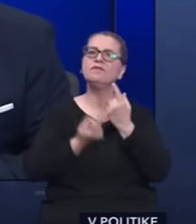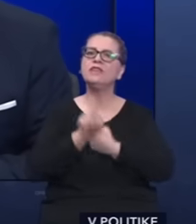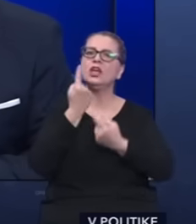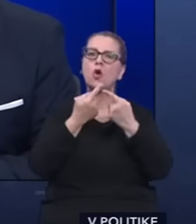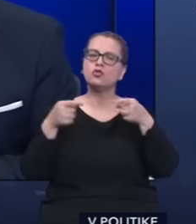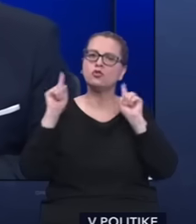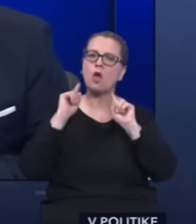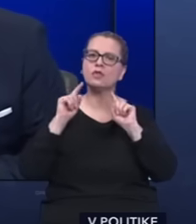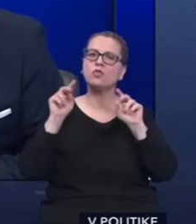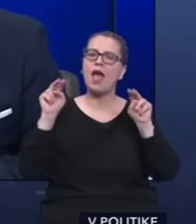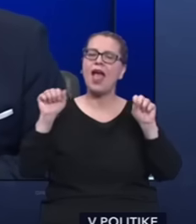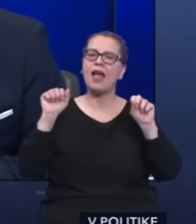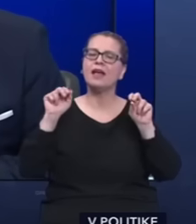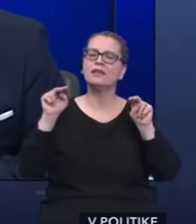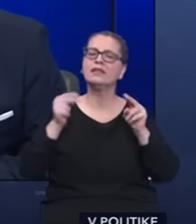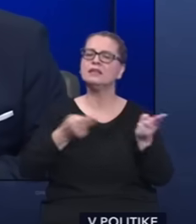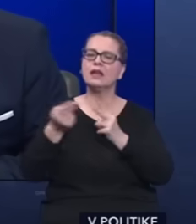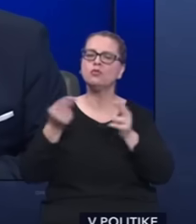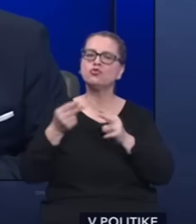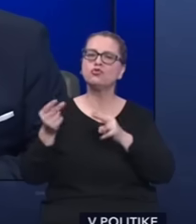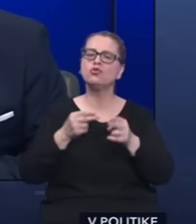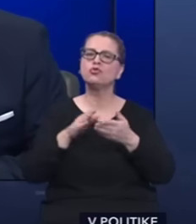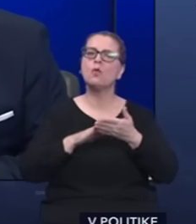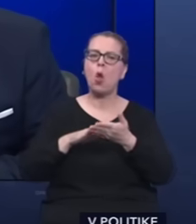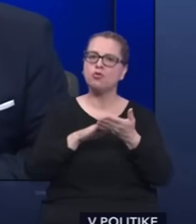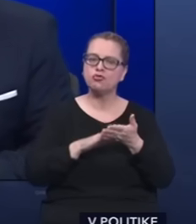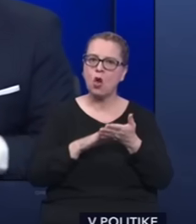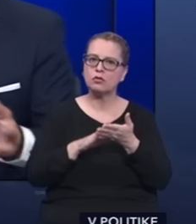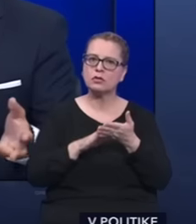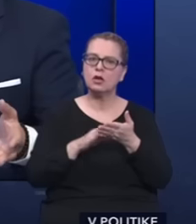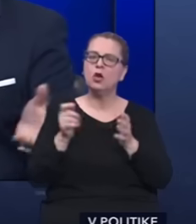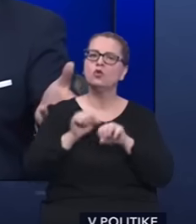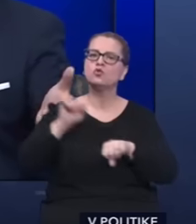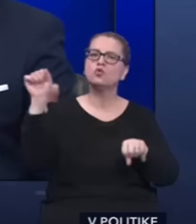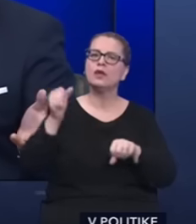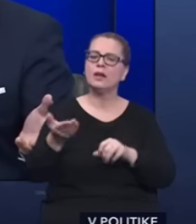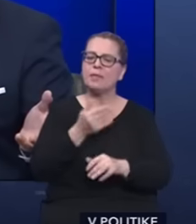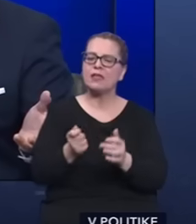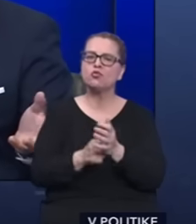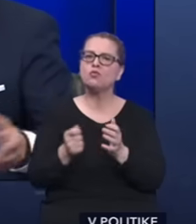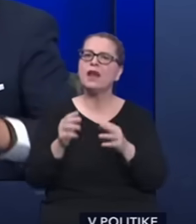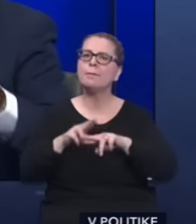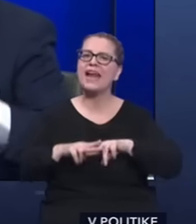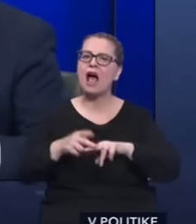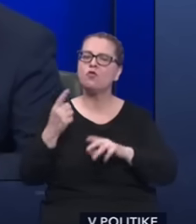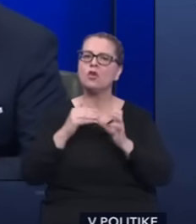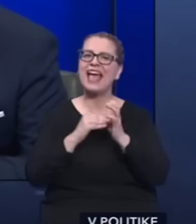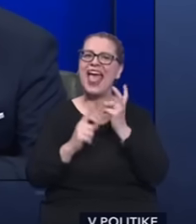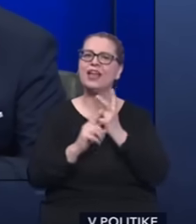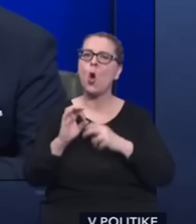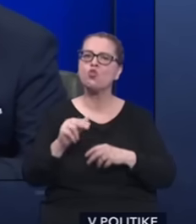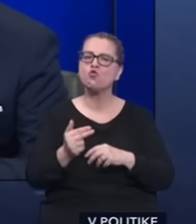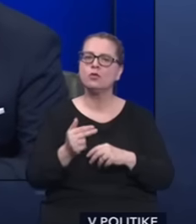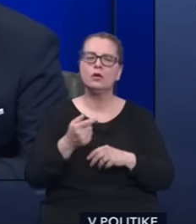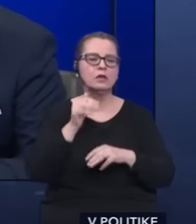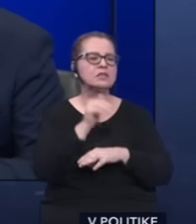na 100%, kedy Richard Sulík neuplatnil predkupné právo od E.ONu. A vy hovoríte, že na západe je všetko dobre. Západ na vás